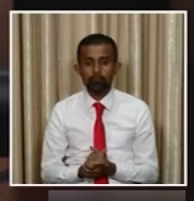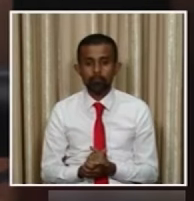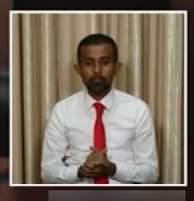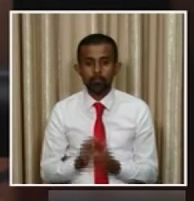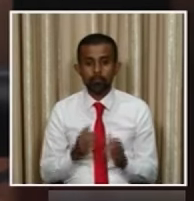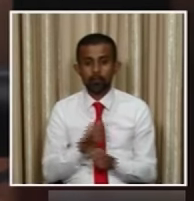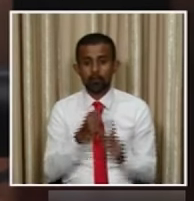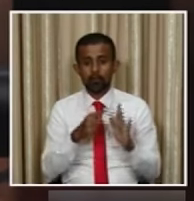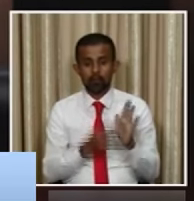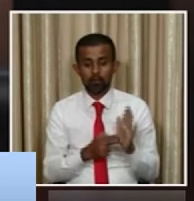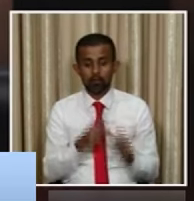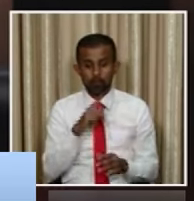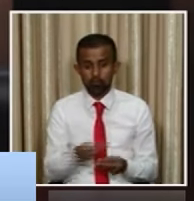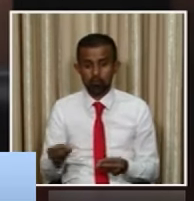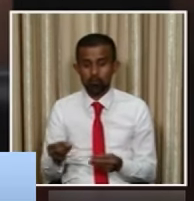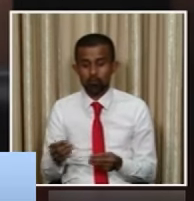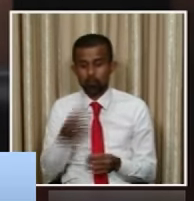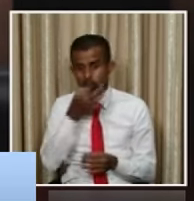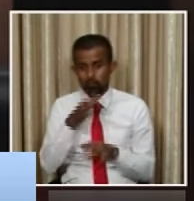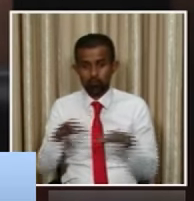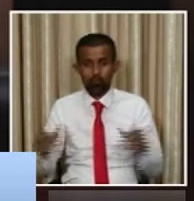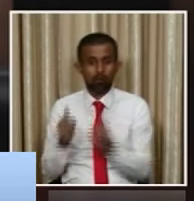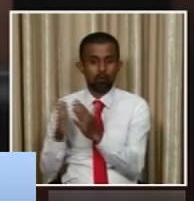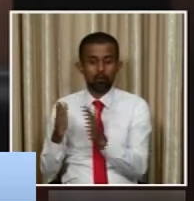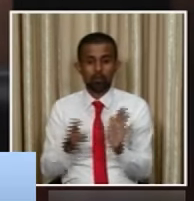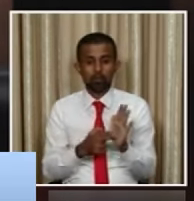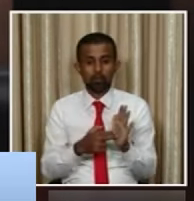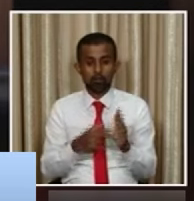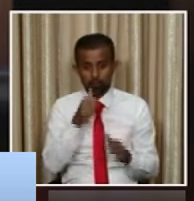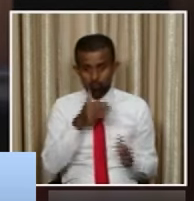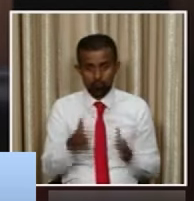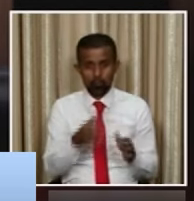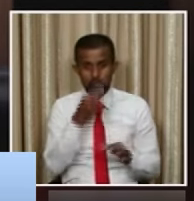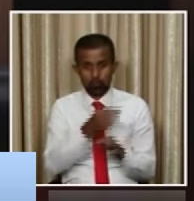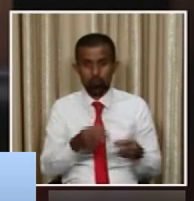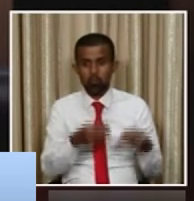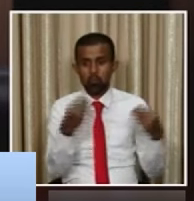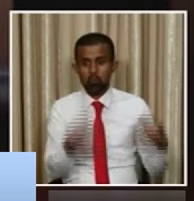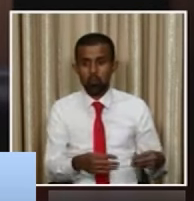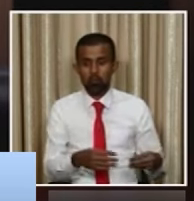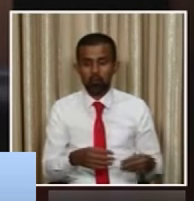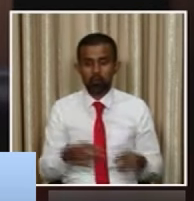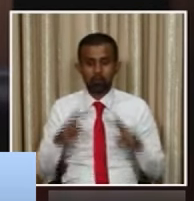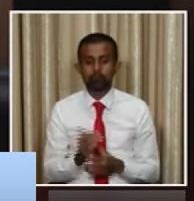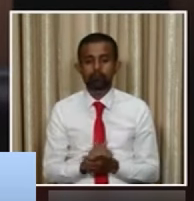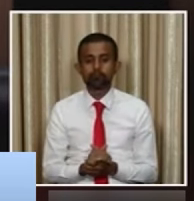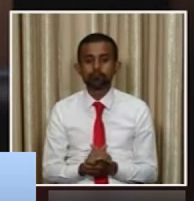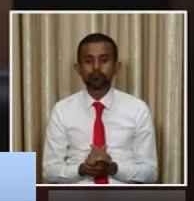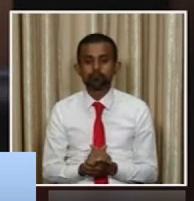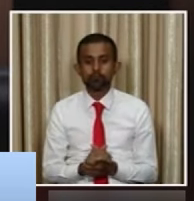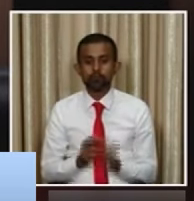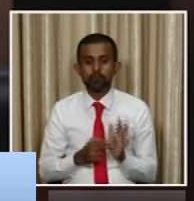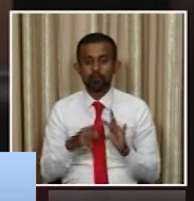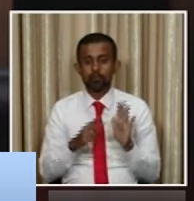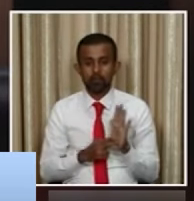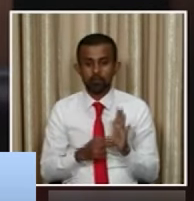ගිංගක ආශ්‍රිත ලවණ බාධකයේ සාර්ථක වූ අතර නිල්වලාගඟ ආශ්‍රිත ලවණ බාධකයේ අසාර්ථක වීම පිළිබඳව ගැඹුරින් විශ්ලේෂණය කළ යුතුය. නිල්වලාගඟ